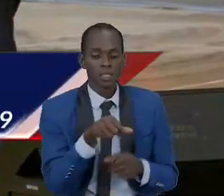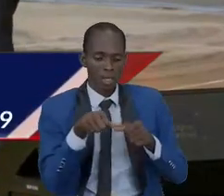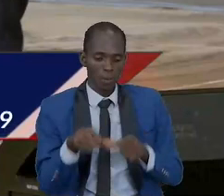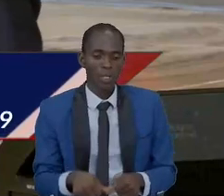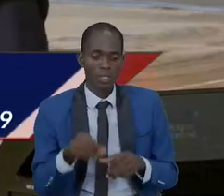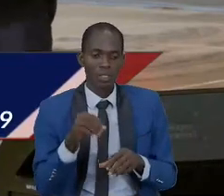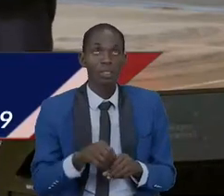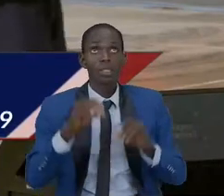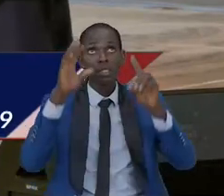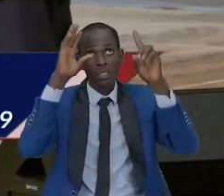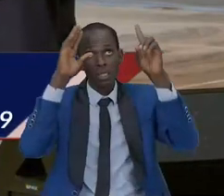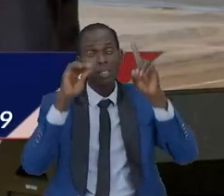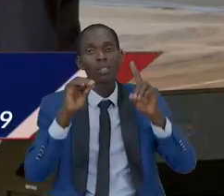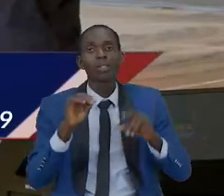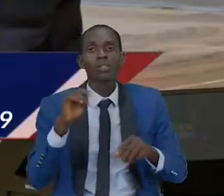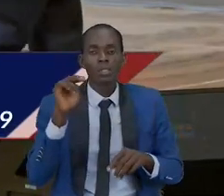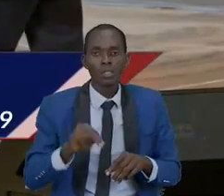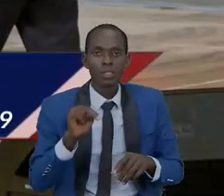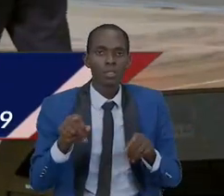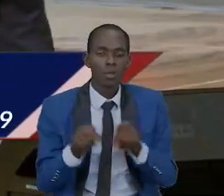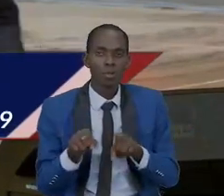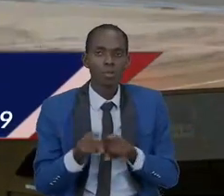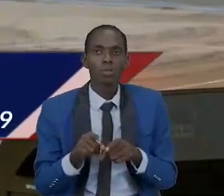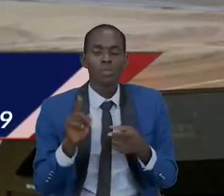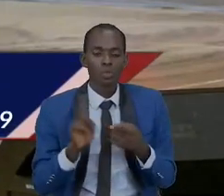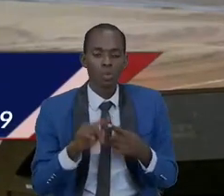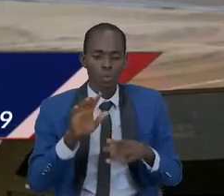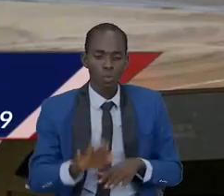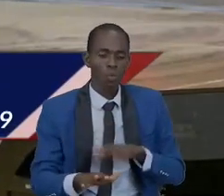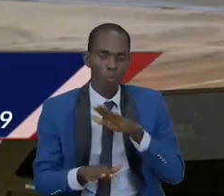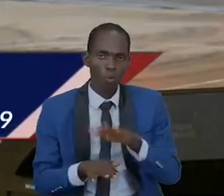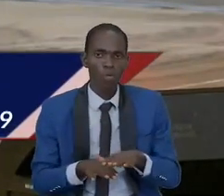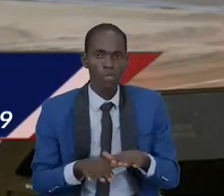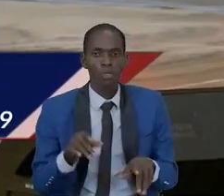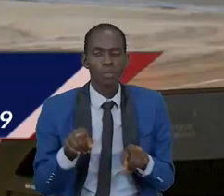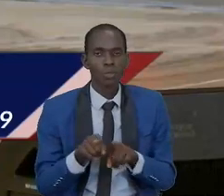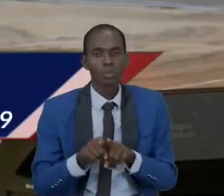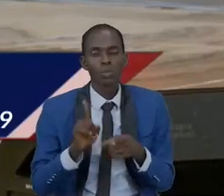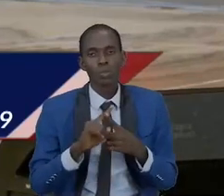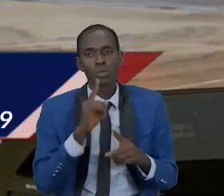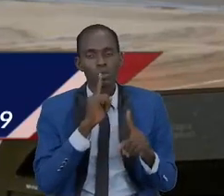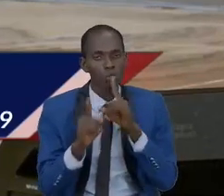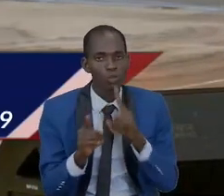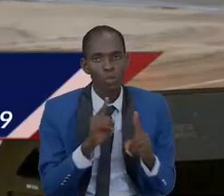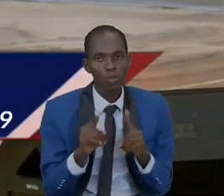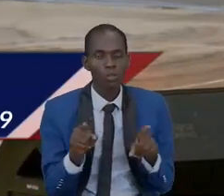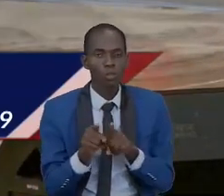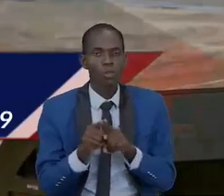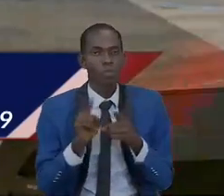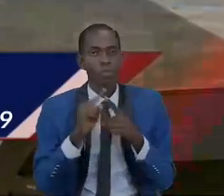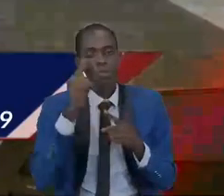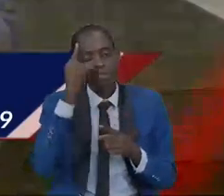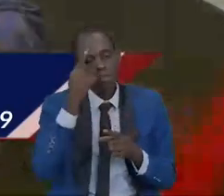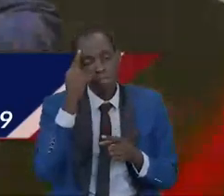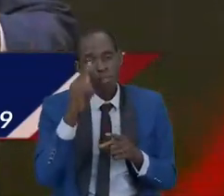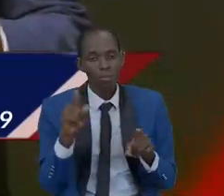qu'il demeure en lui doit marcher doit marcher aussi doit parler de penser doit